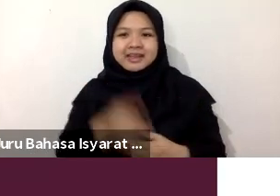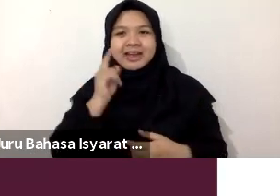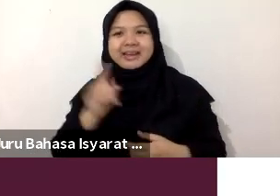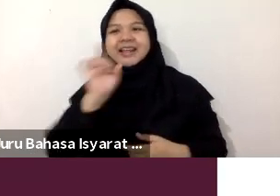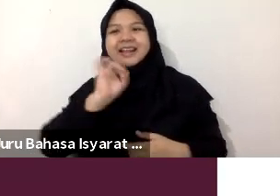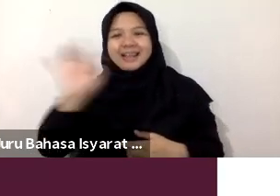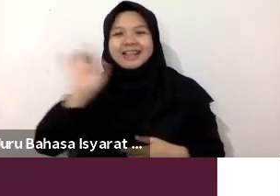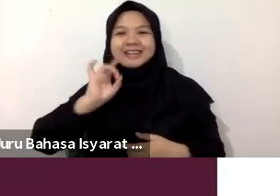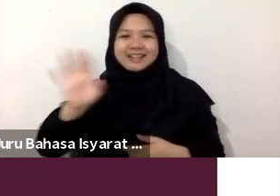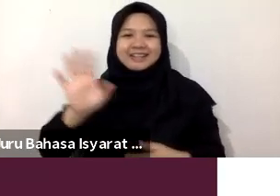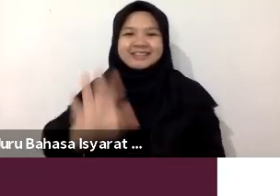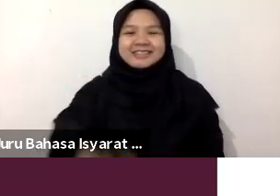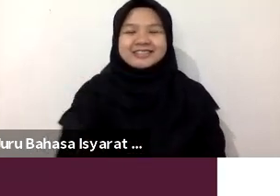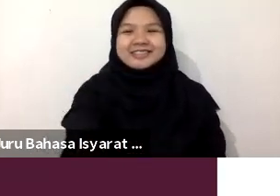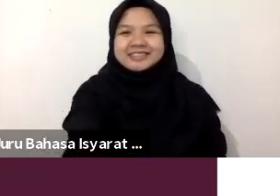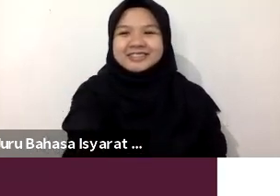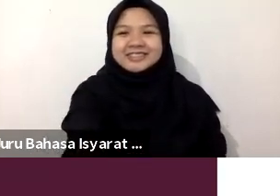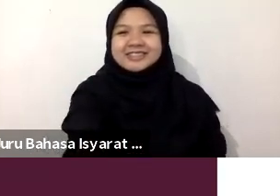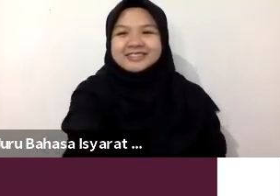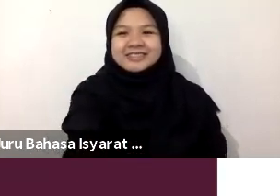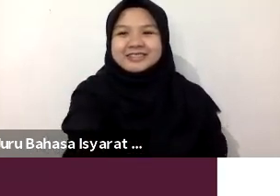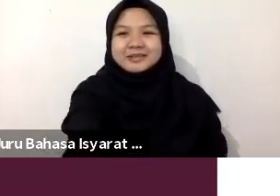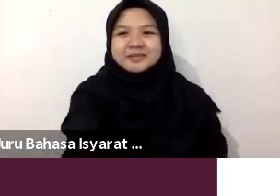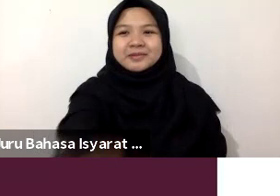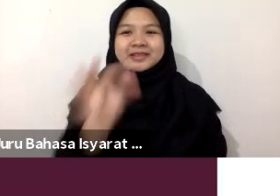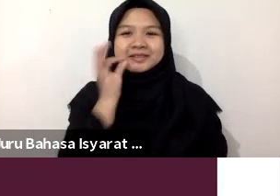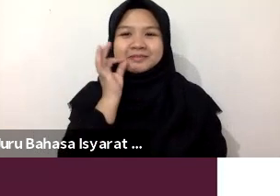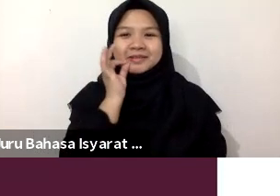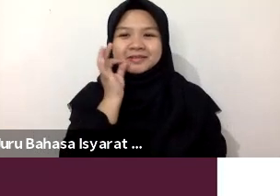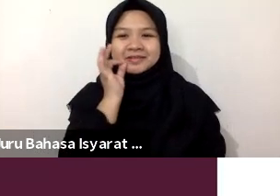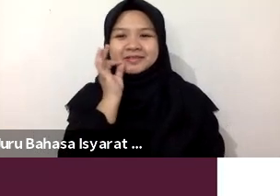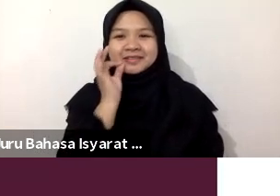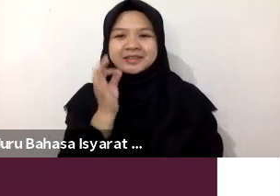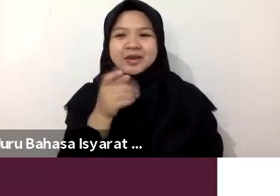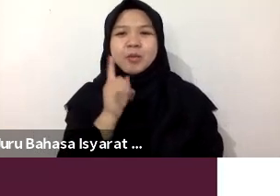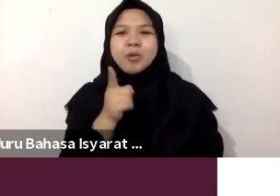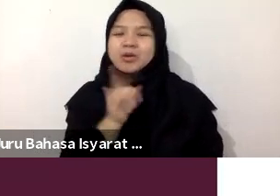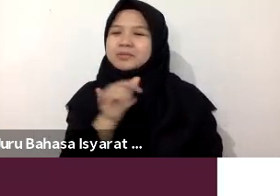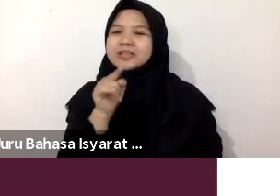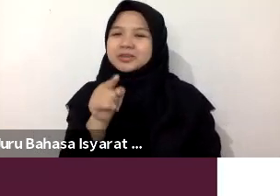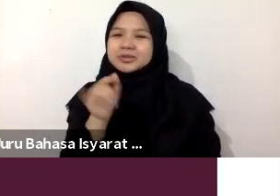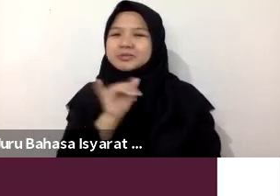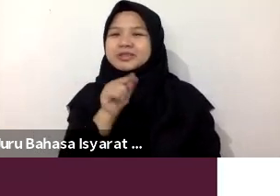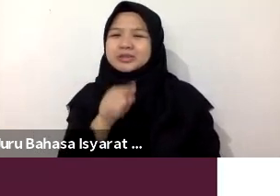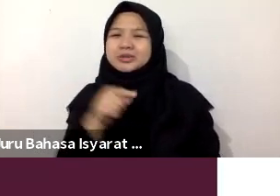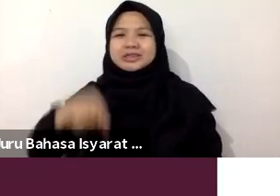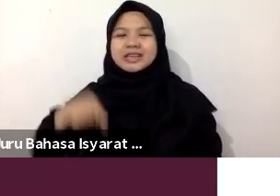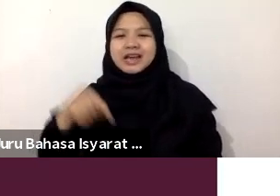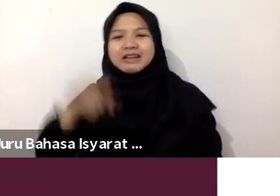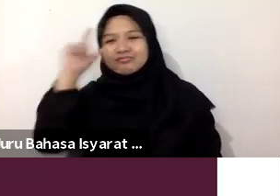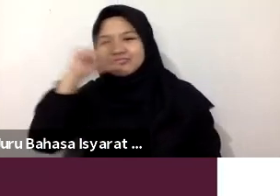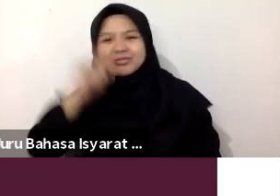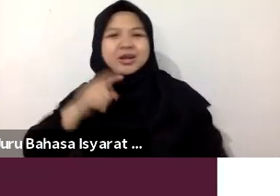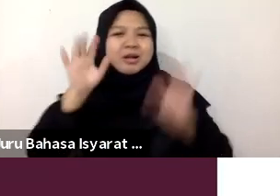lain-lain. Pokoknya maaf. Pokoknya yang seperti itu sekarang tinggal searching dan itu